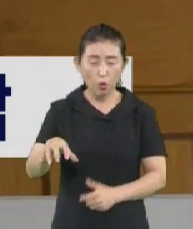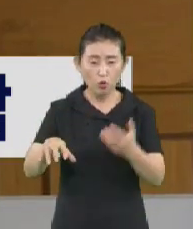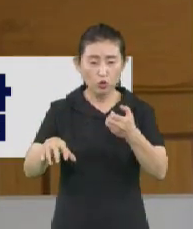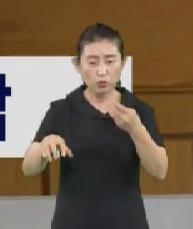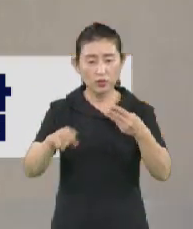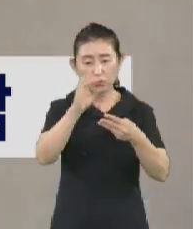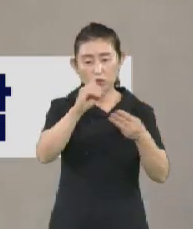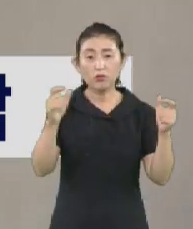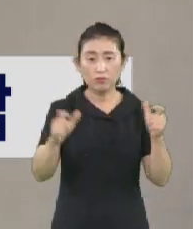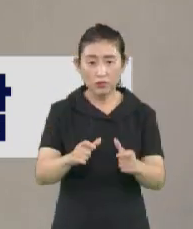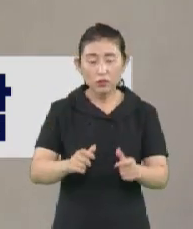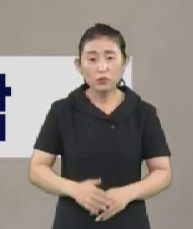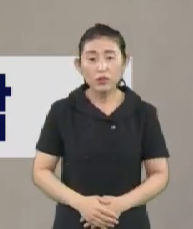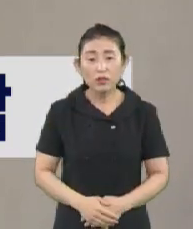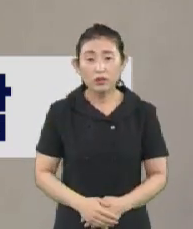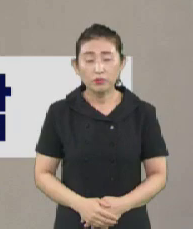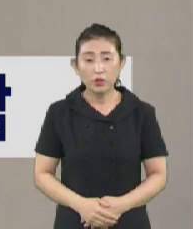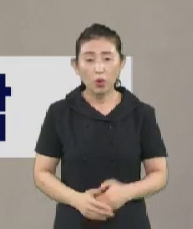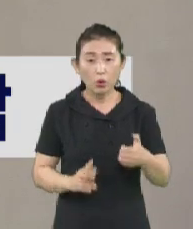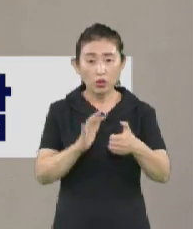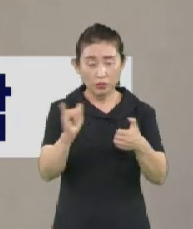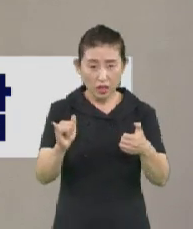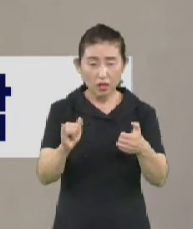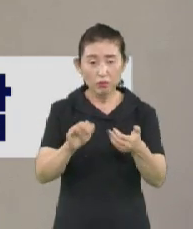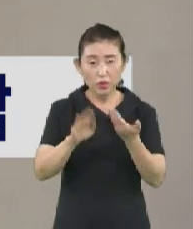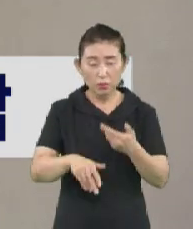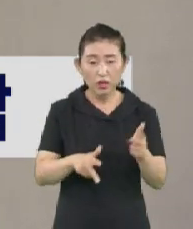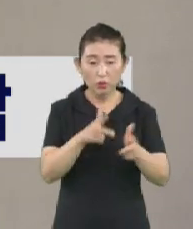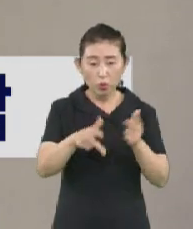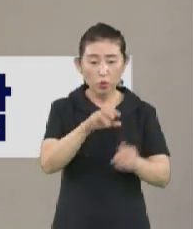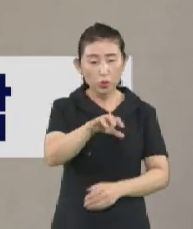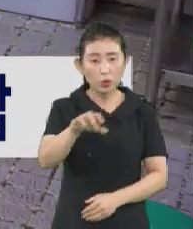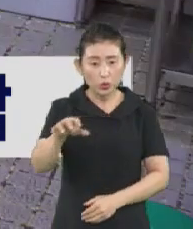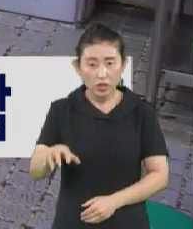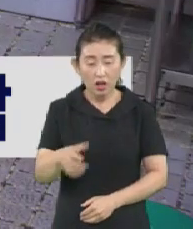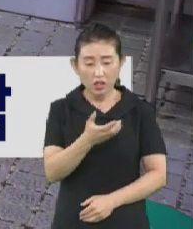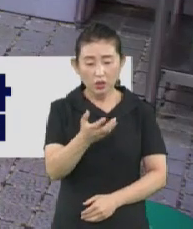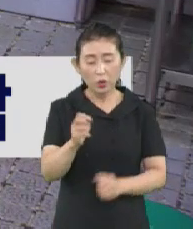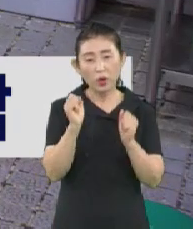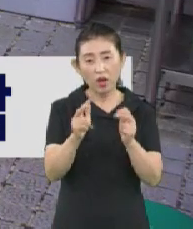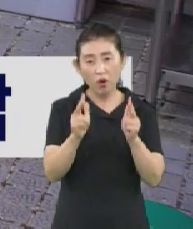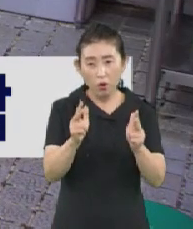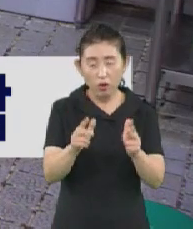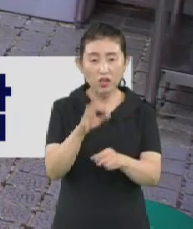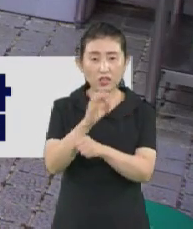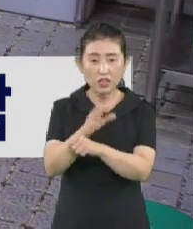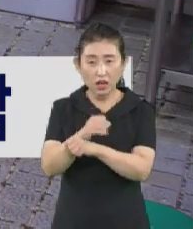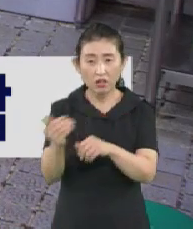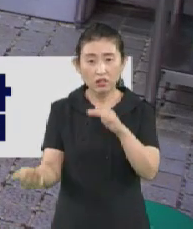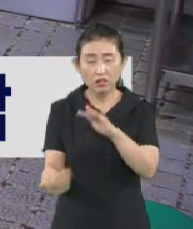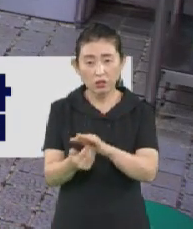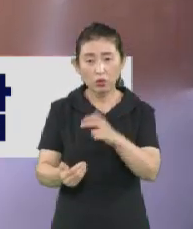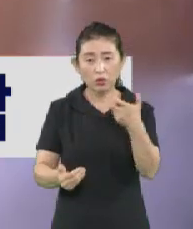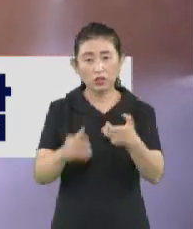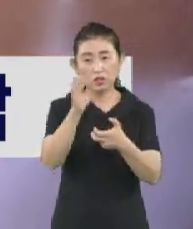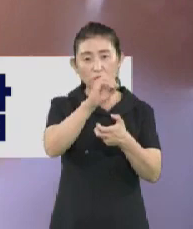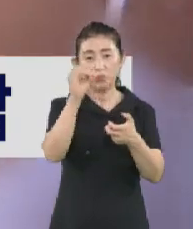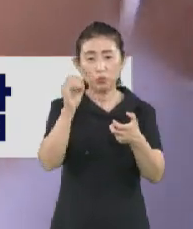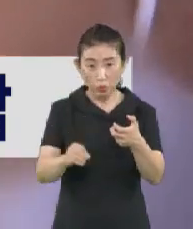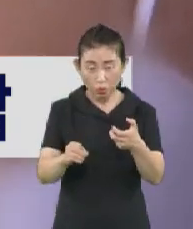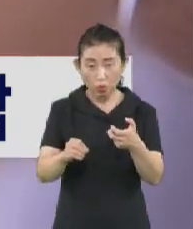급감 했습니다 상시근로자 50인 비만 사업장을 대상으로 이동식 에어컨 구매 등의 최대 70%